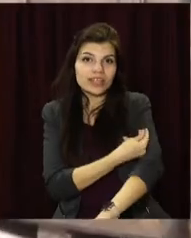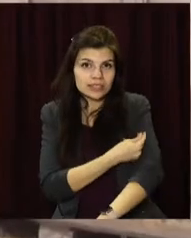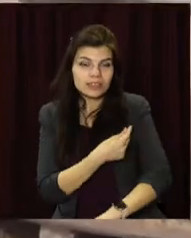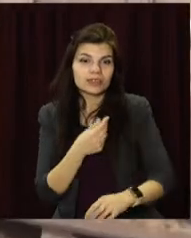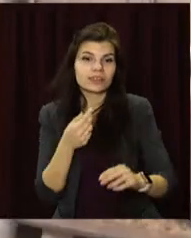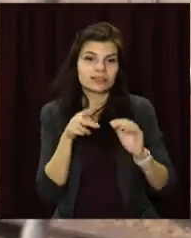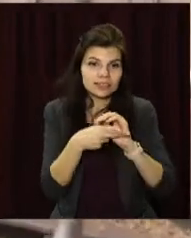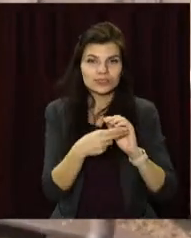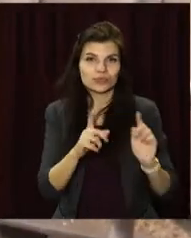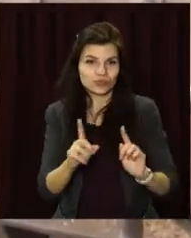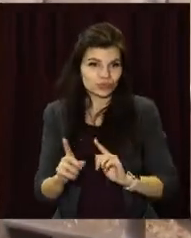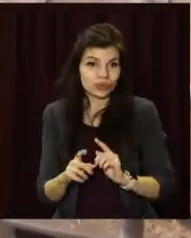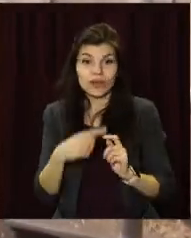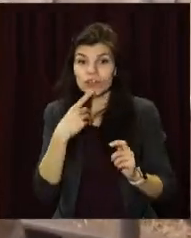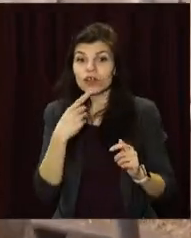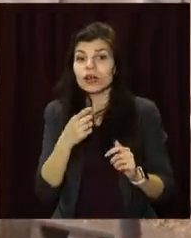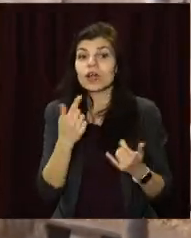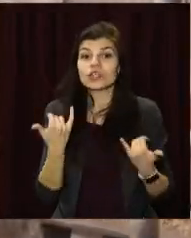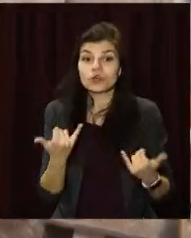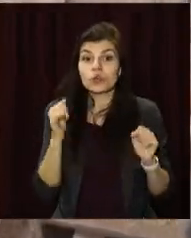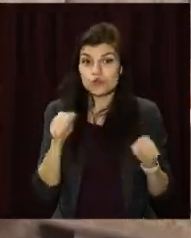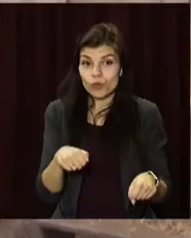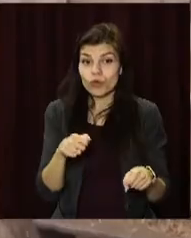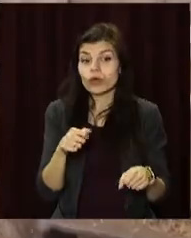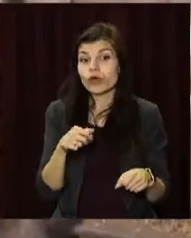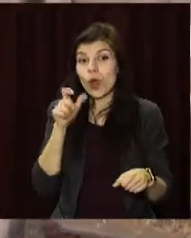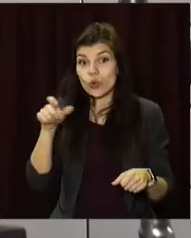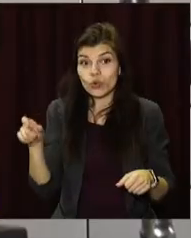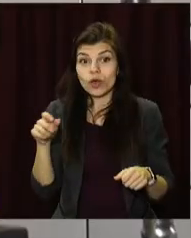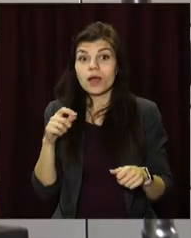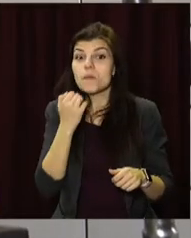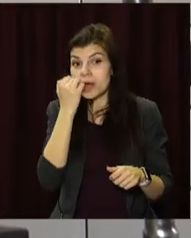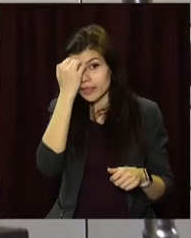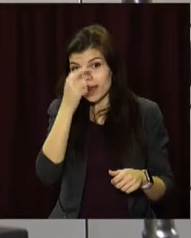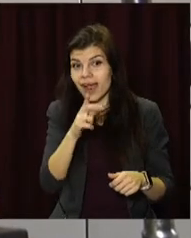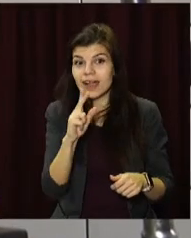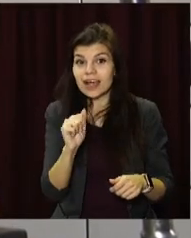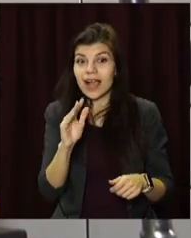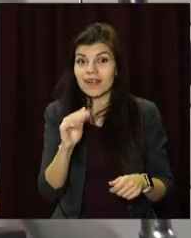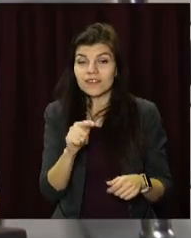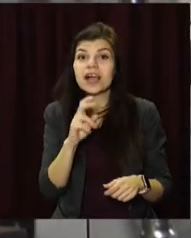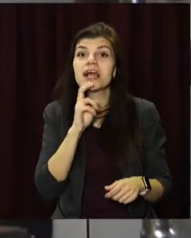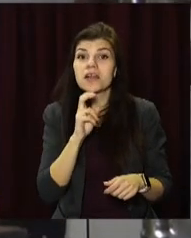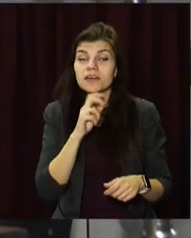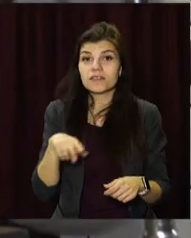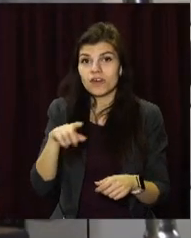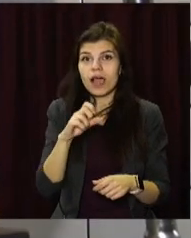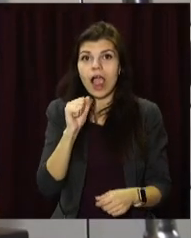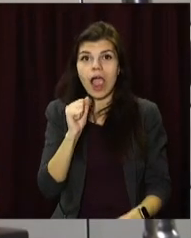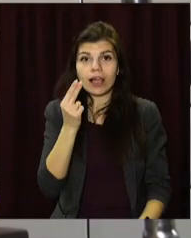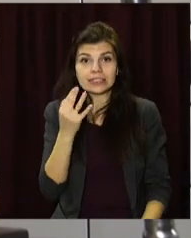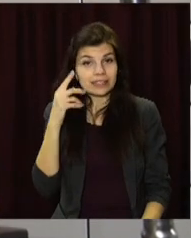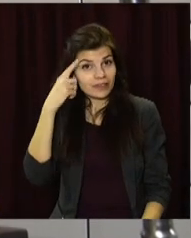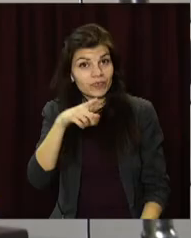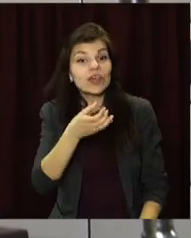вакцинацією. Знайти нового господаря пухнастики відтепер можуть і завдяки каві. Притулок разом із однією з кав'ярень Дніпра запустили акцію